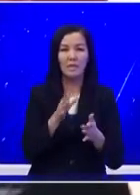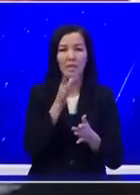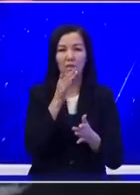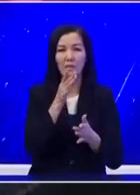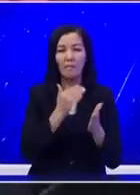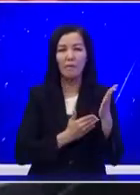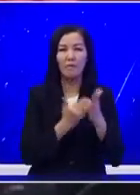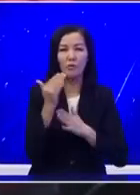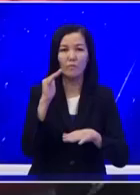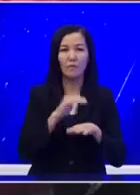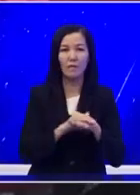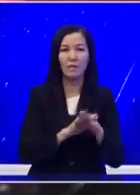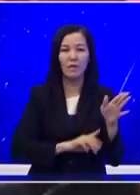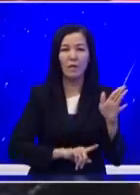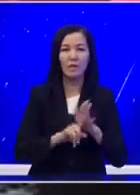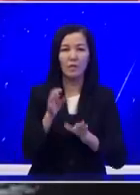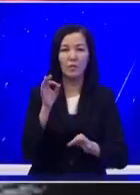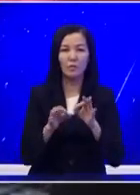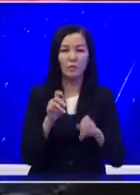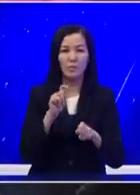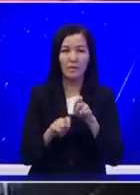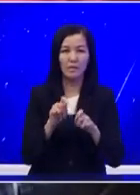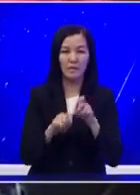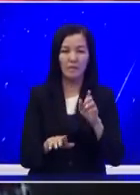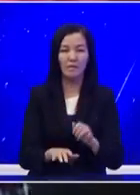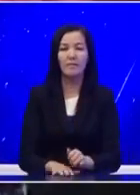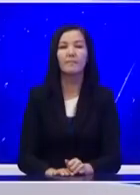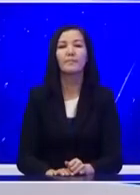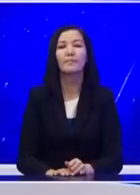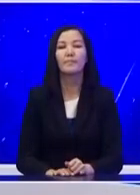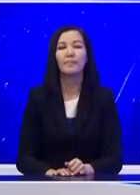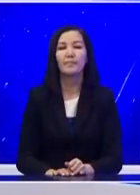по вышеуказанному факту начато досудебное расследование.